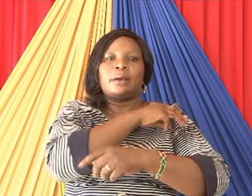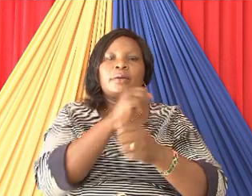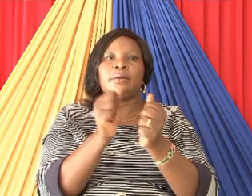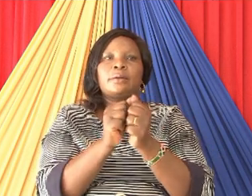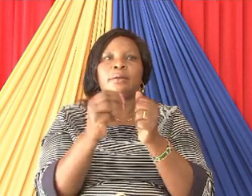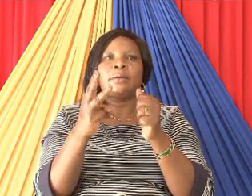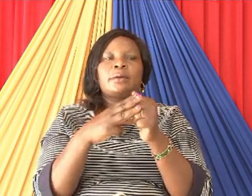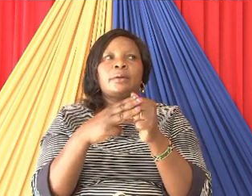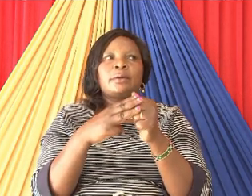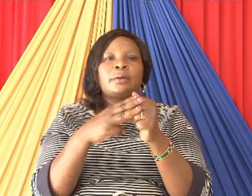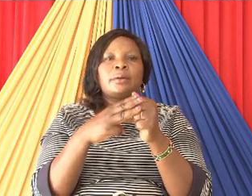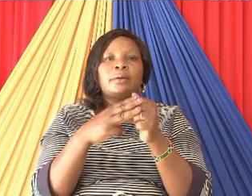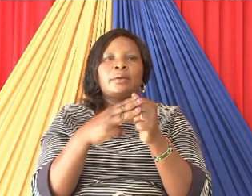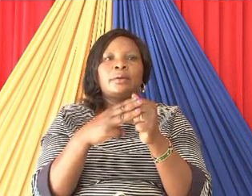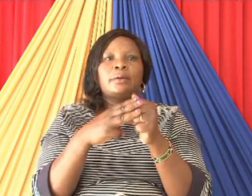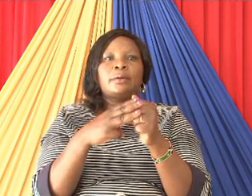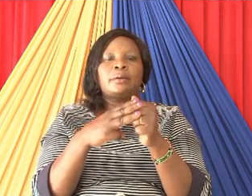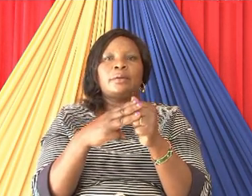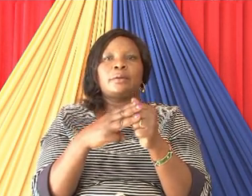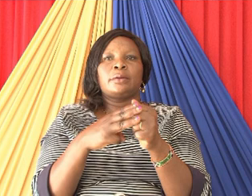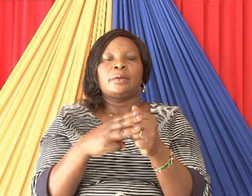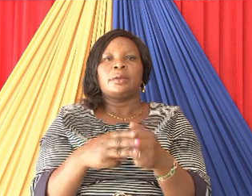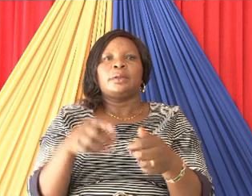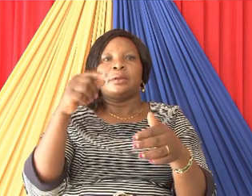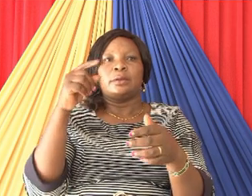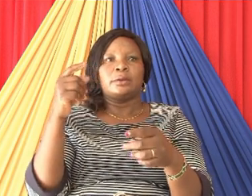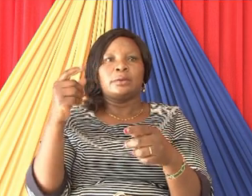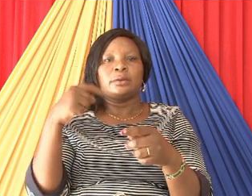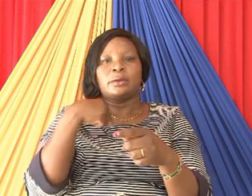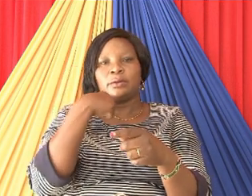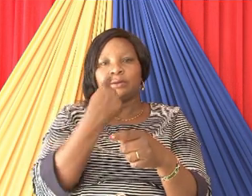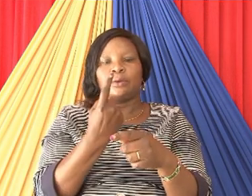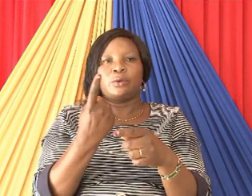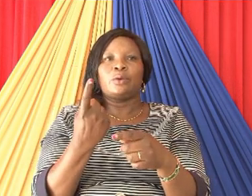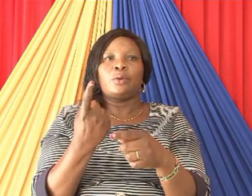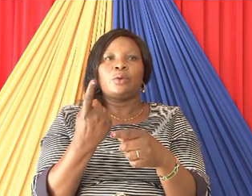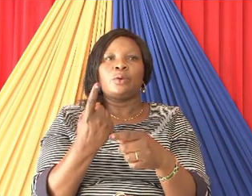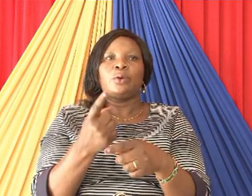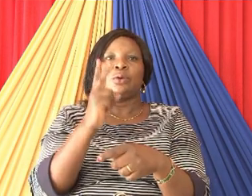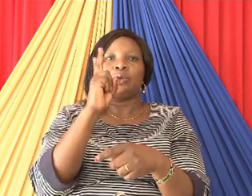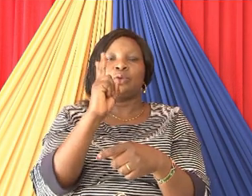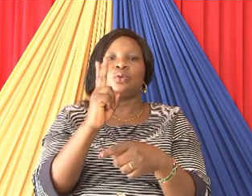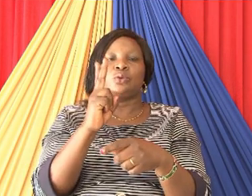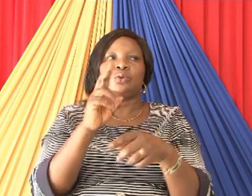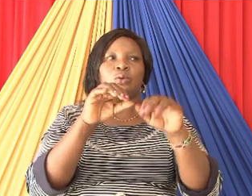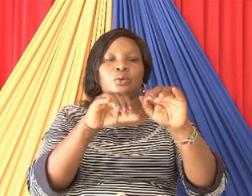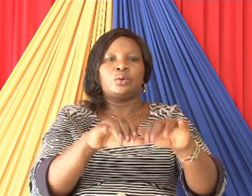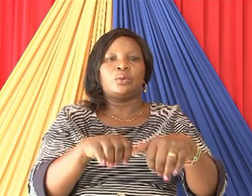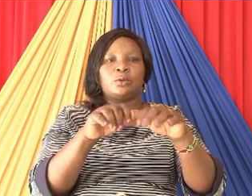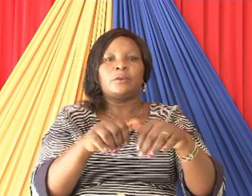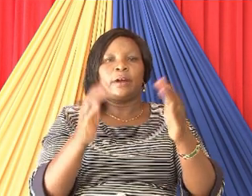juu ya wakulima wawili. Na kumbuka mwezi wa Mei tunaanza na